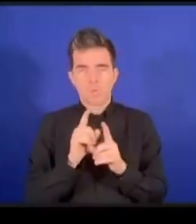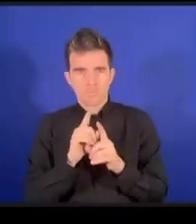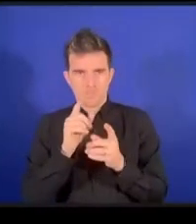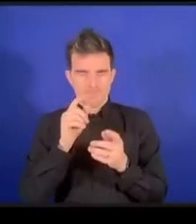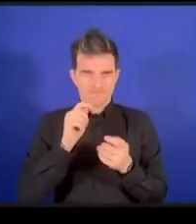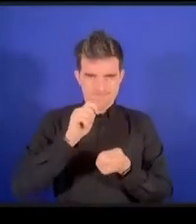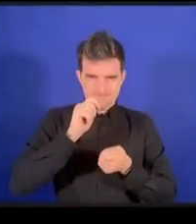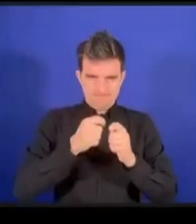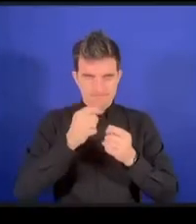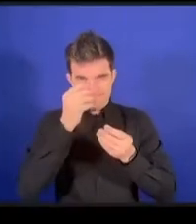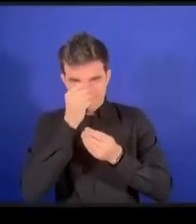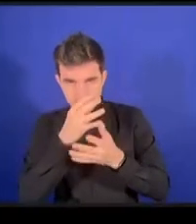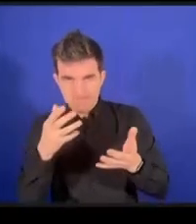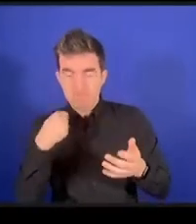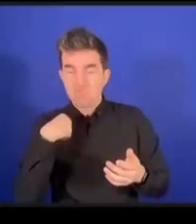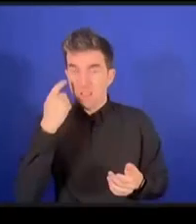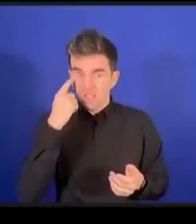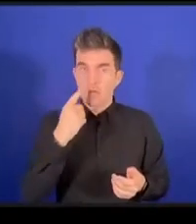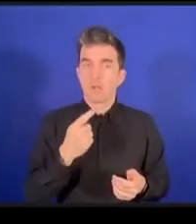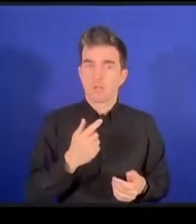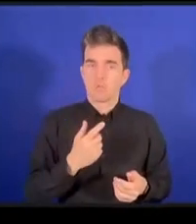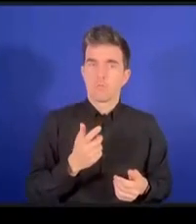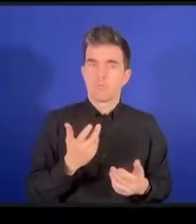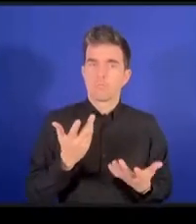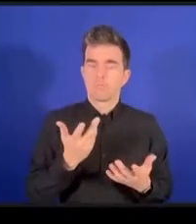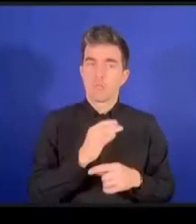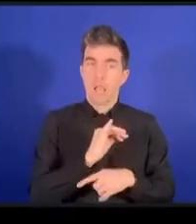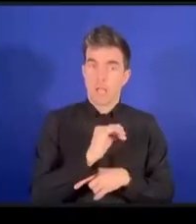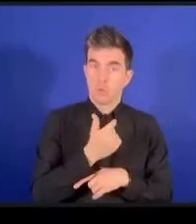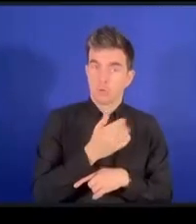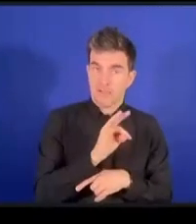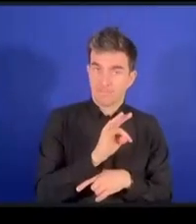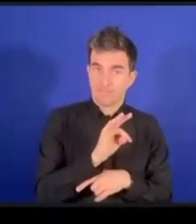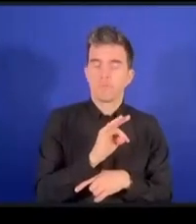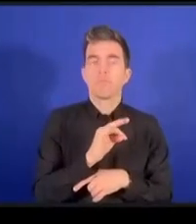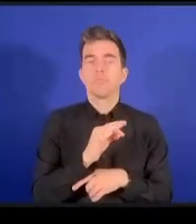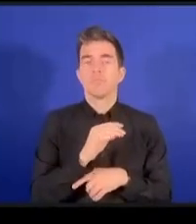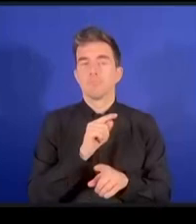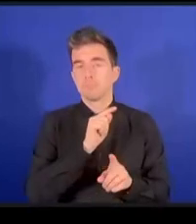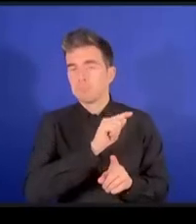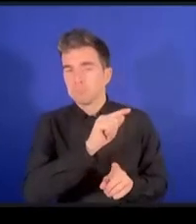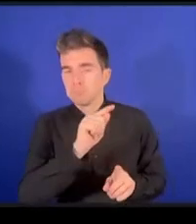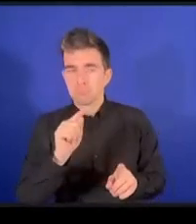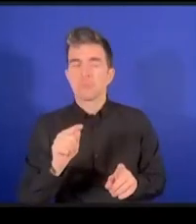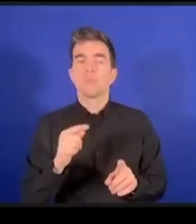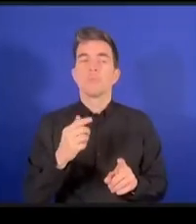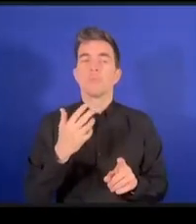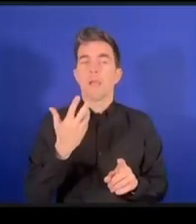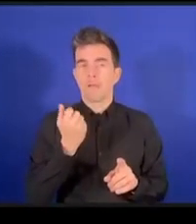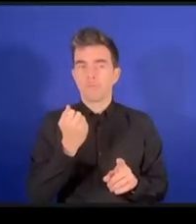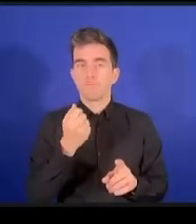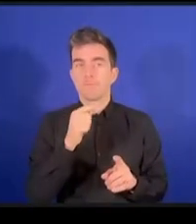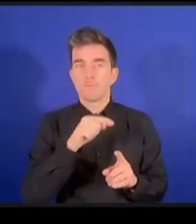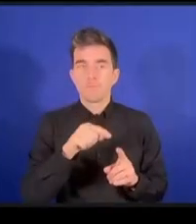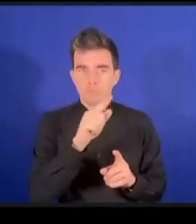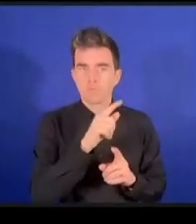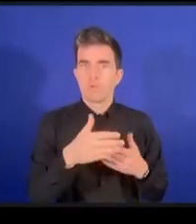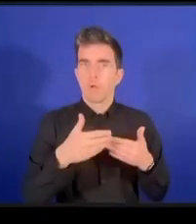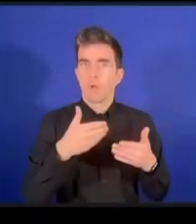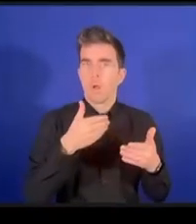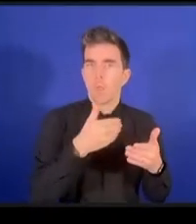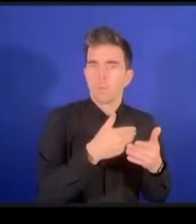от наших привычных способов работы для того чтобы охватить